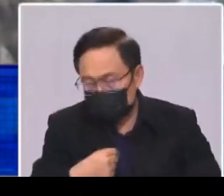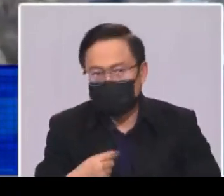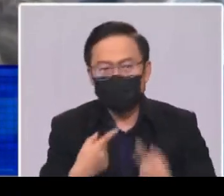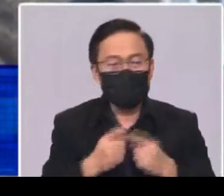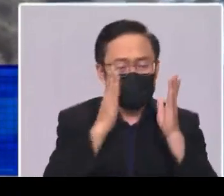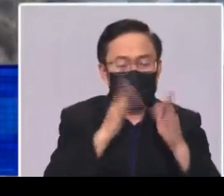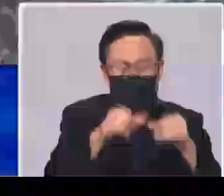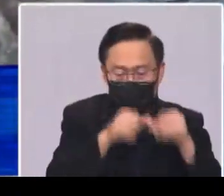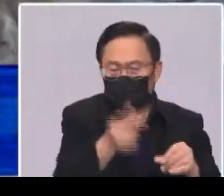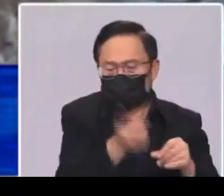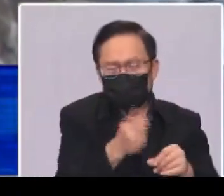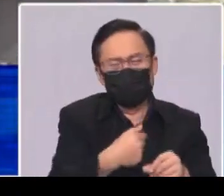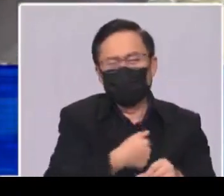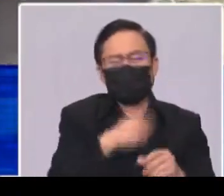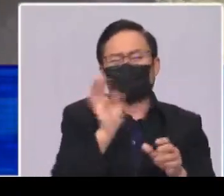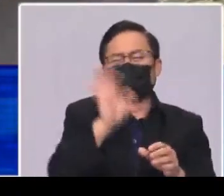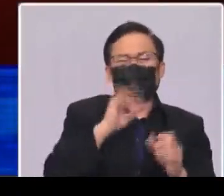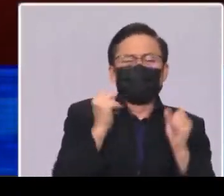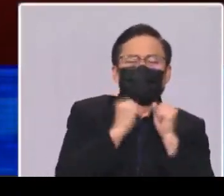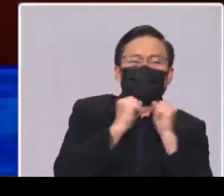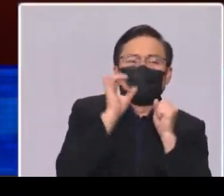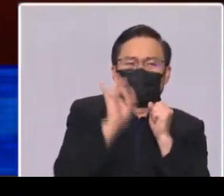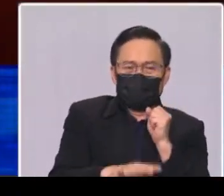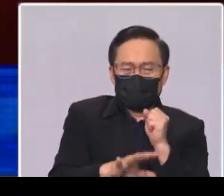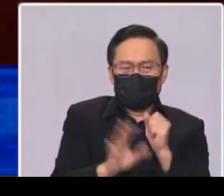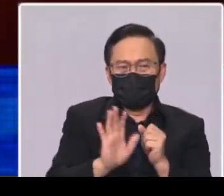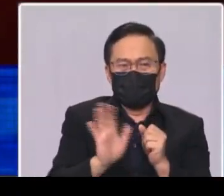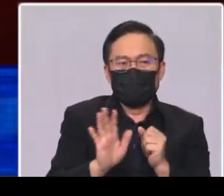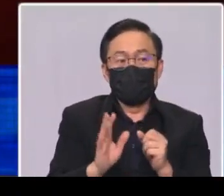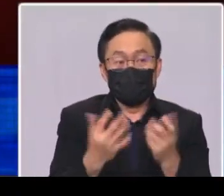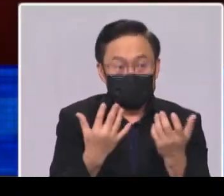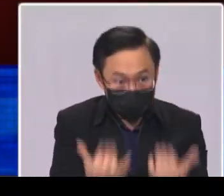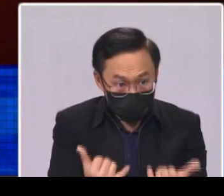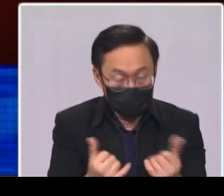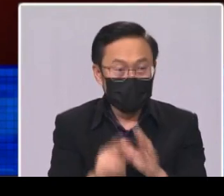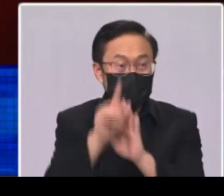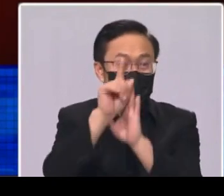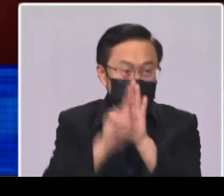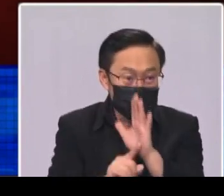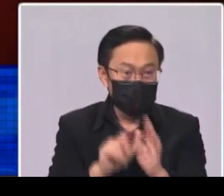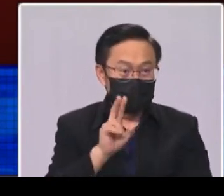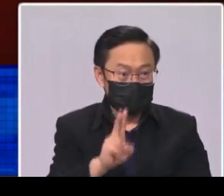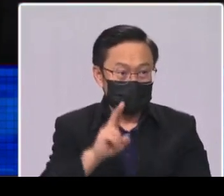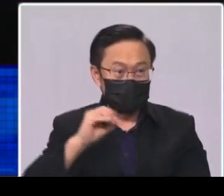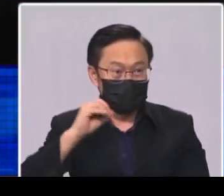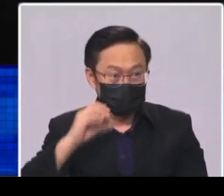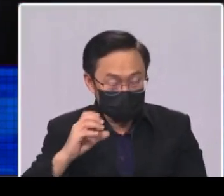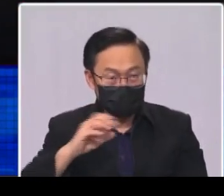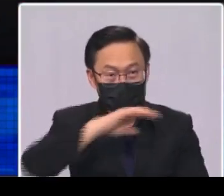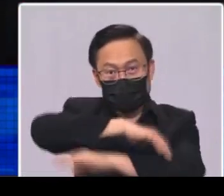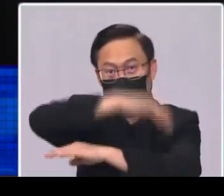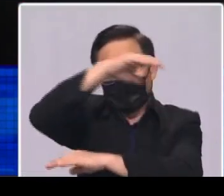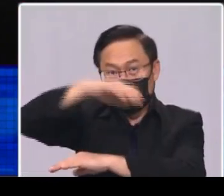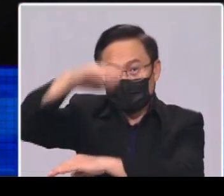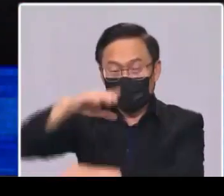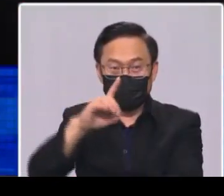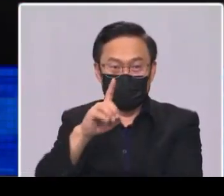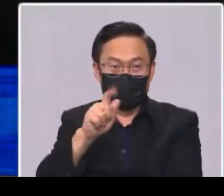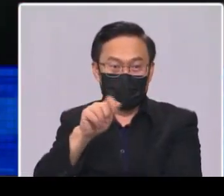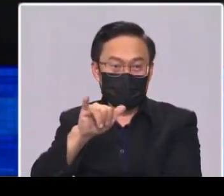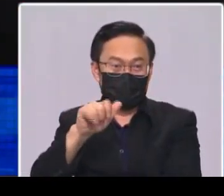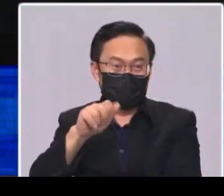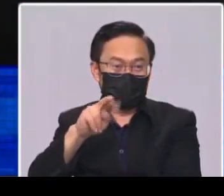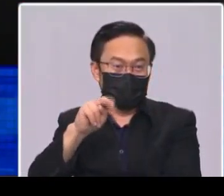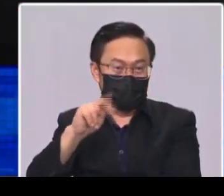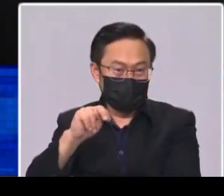จุดชมวิวกิ่วแม่ปานที่ดอยอินทนนท์อำเภอจอมทองวันนี้อุณหภูมิลดลงเหลือ 2องศาเซลเซียสถือว่าต่ำที่สุดในรอบปี